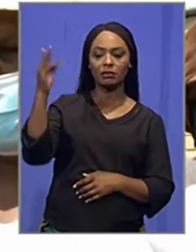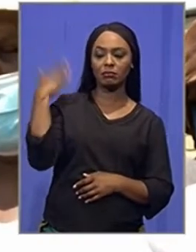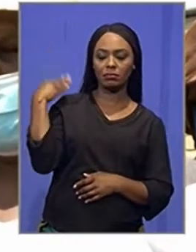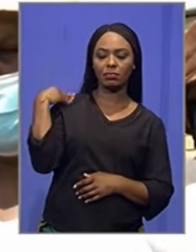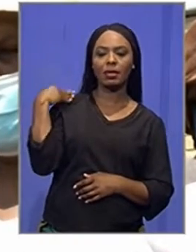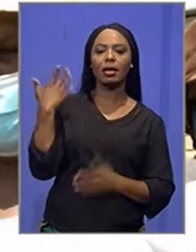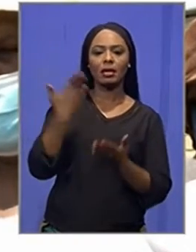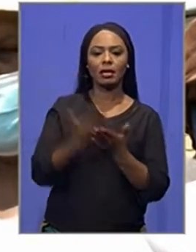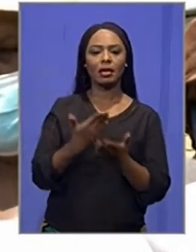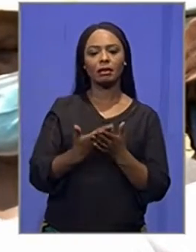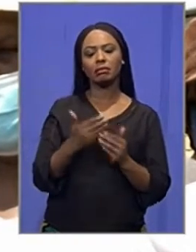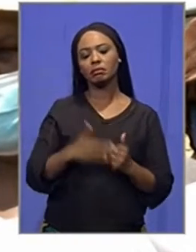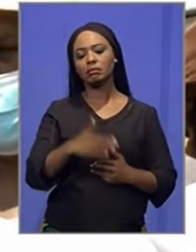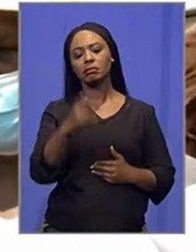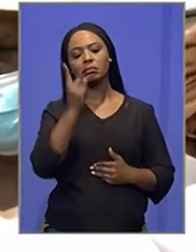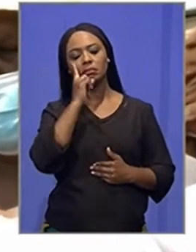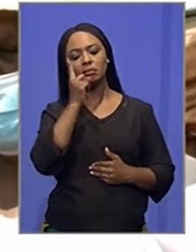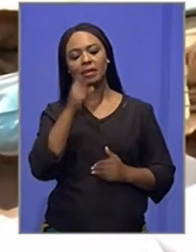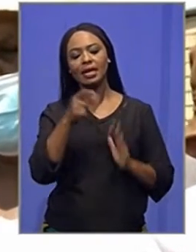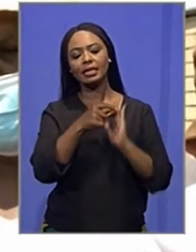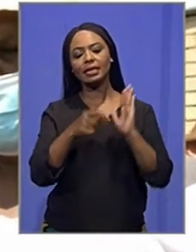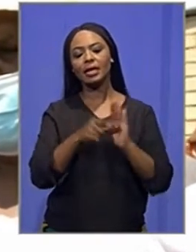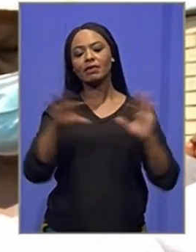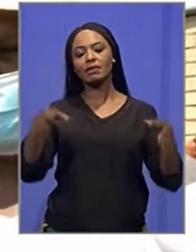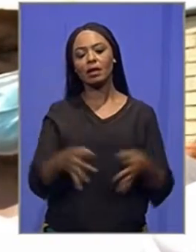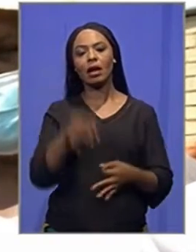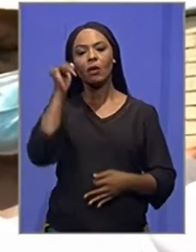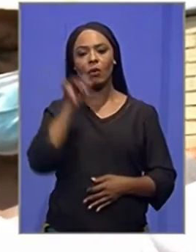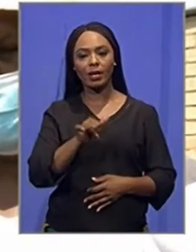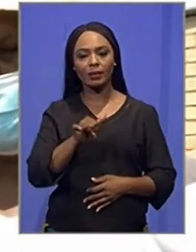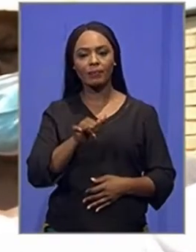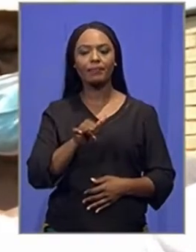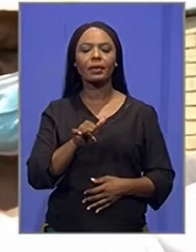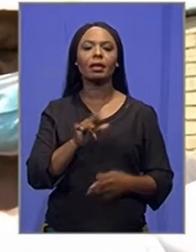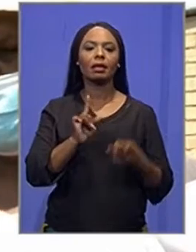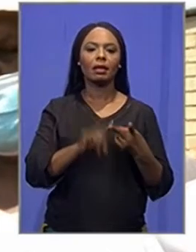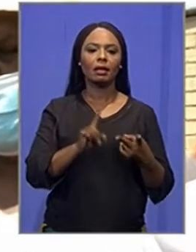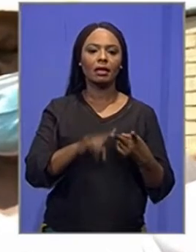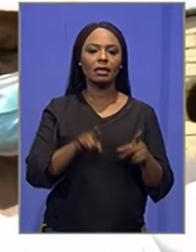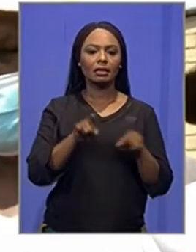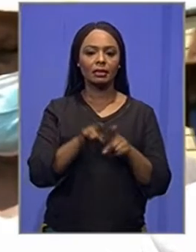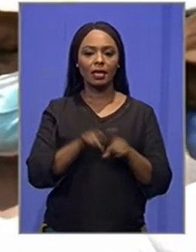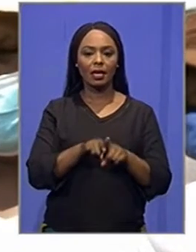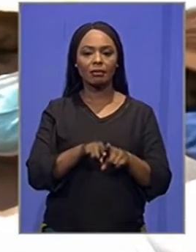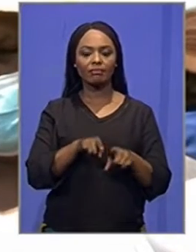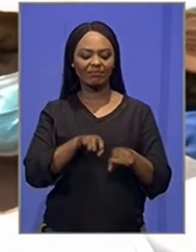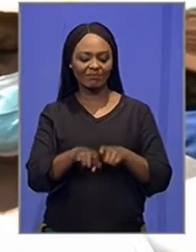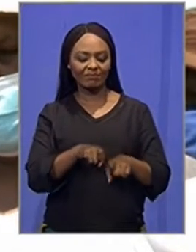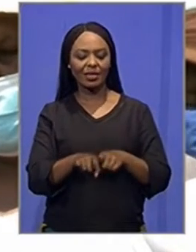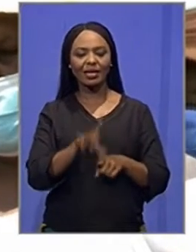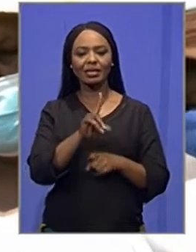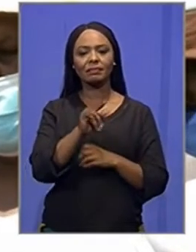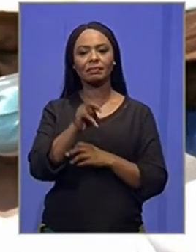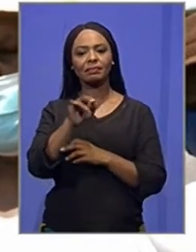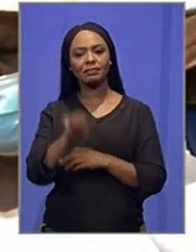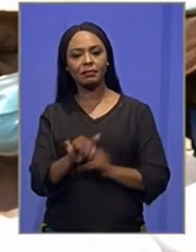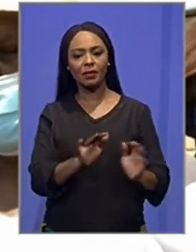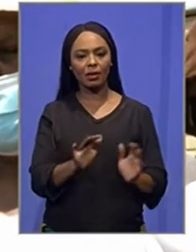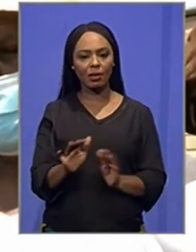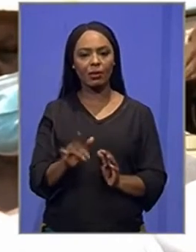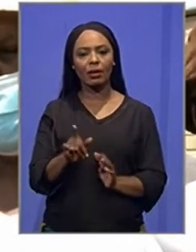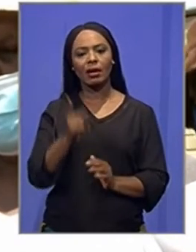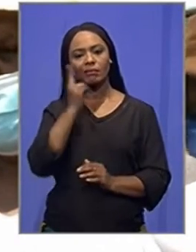fatshe re lebella gore re ka ba letsatsi le fe ebile gape re tlo go lebella lebaka la postmortem gore nako e bolata bo e bofetsa re tla be re kgona go